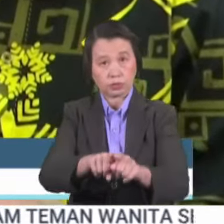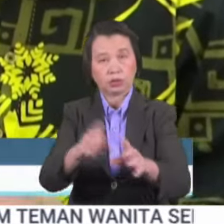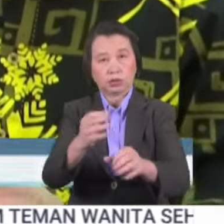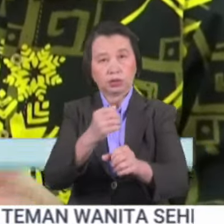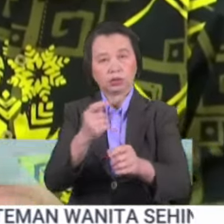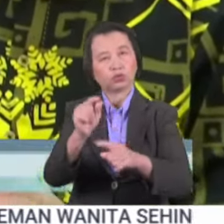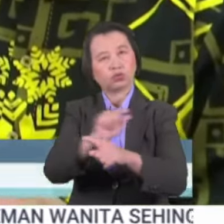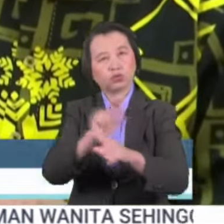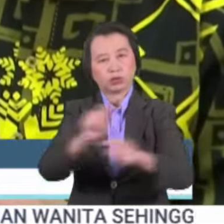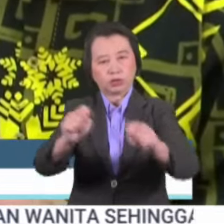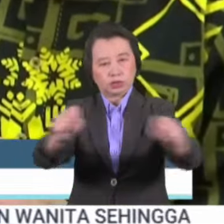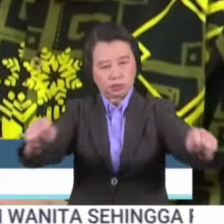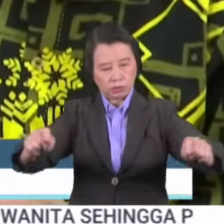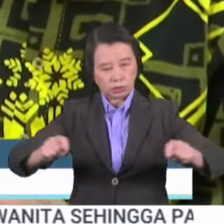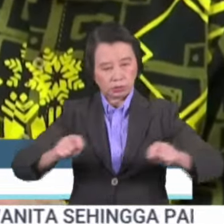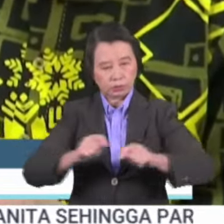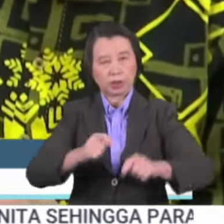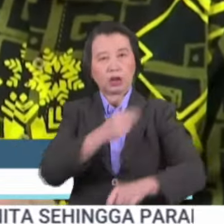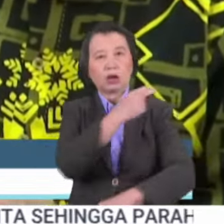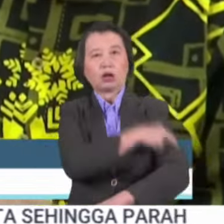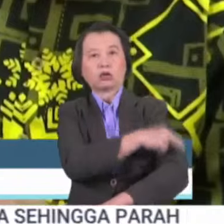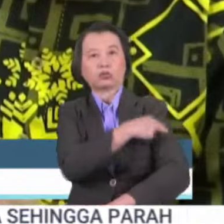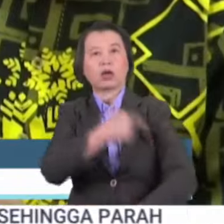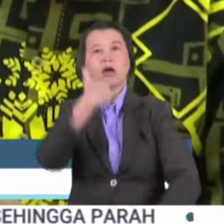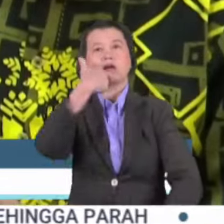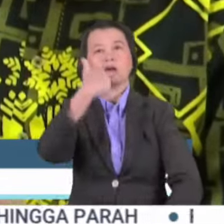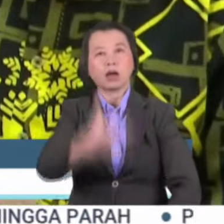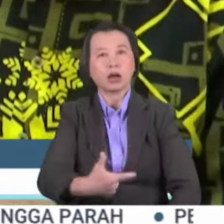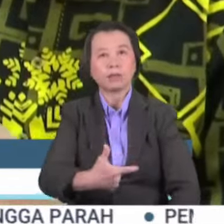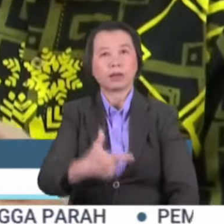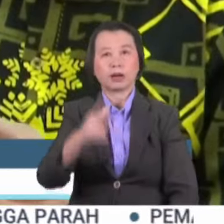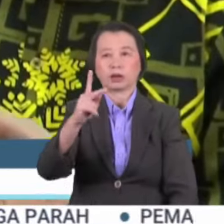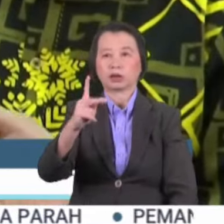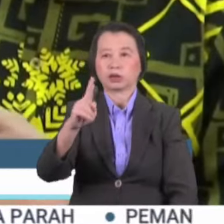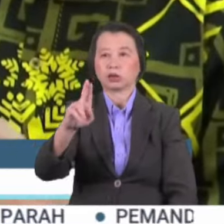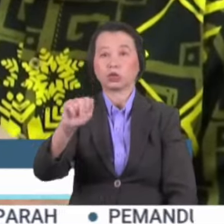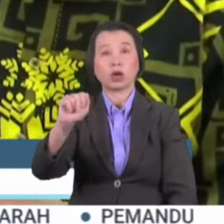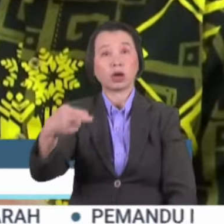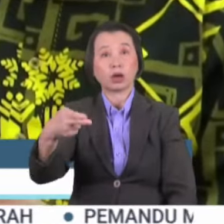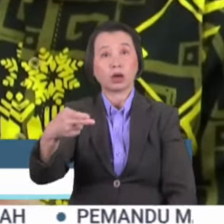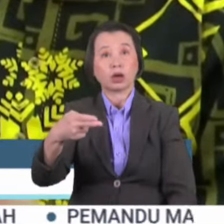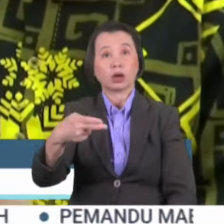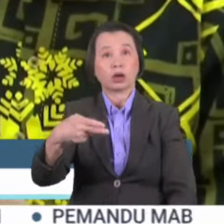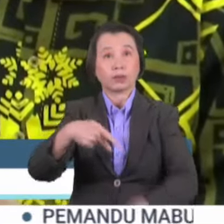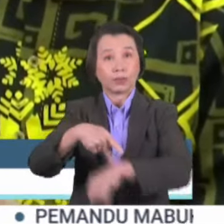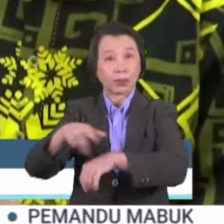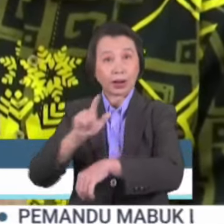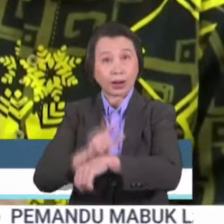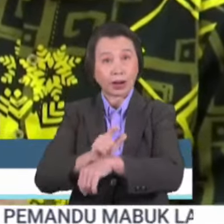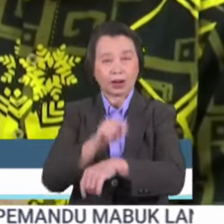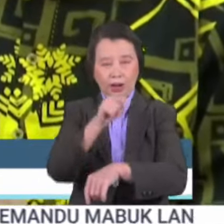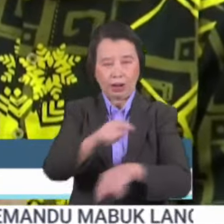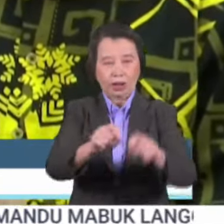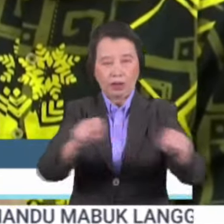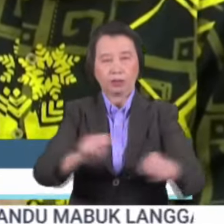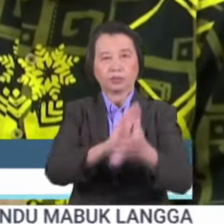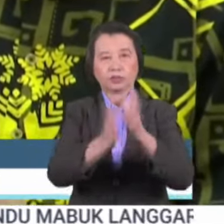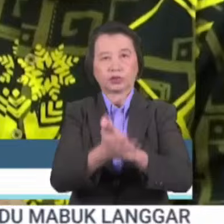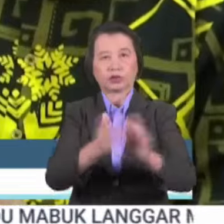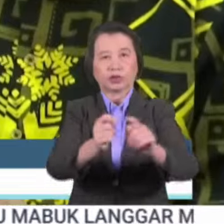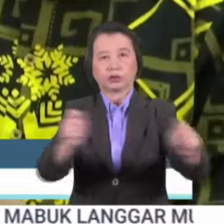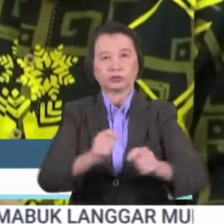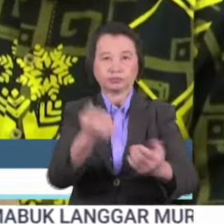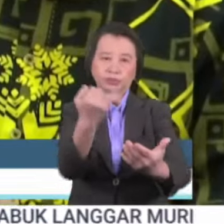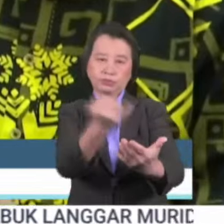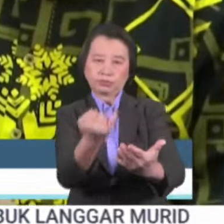tapak hospital lama di Kuah Langkawi untuk kita tukarkan untuk kita jadikan sebagai salah satu hub laman